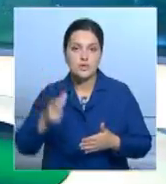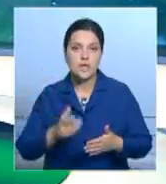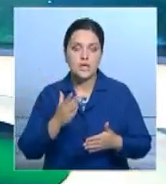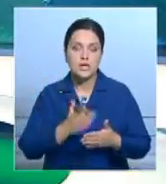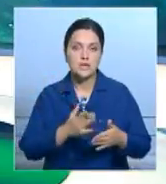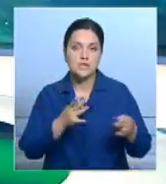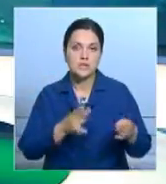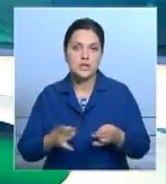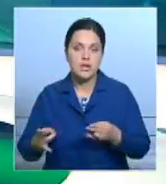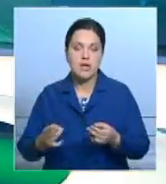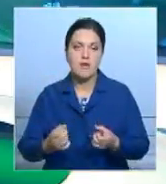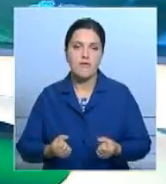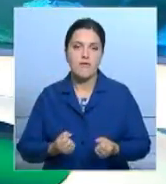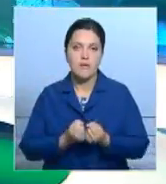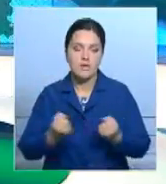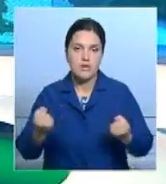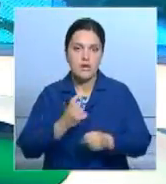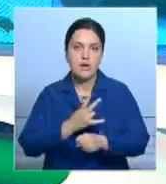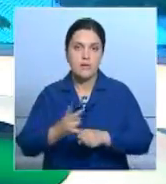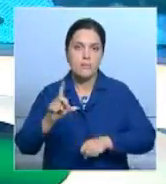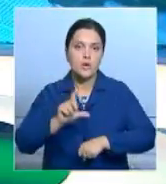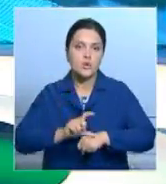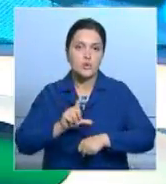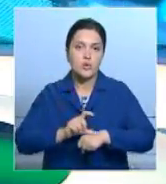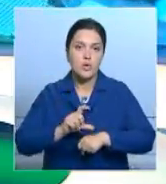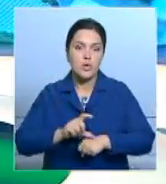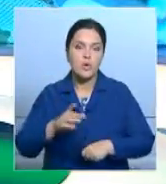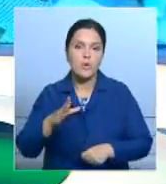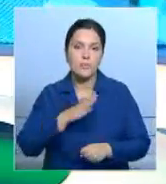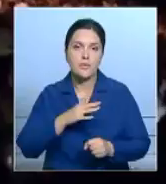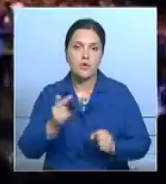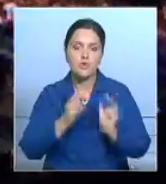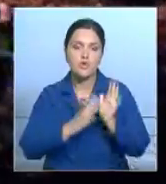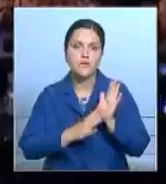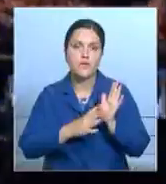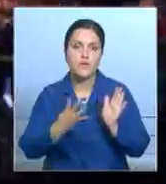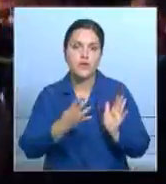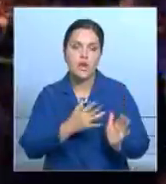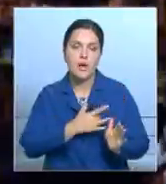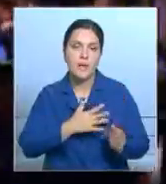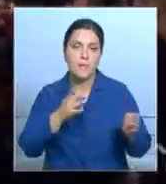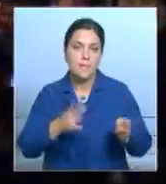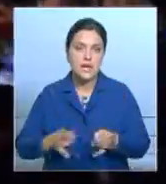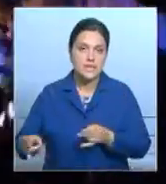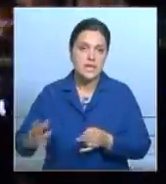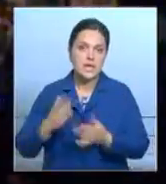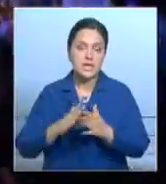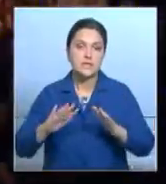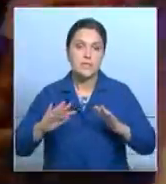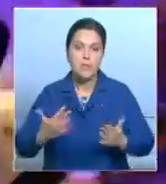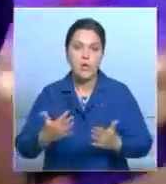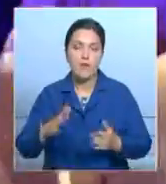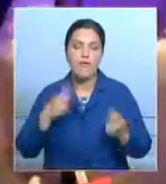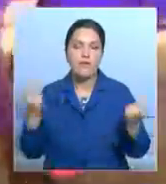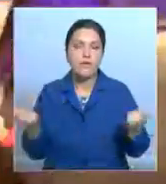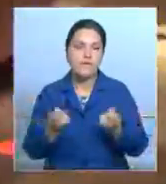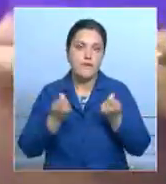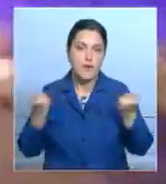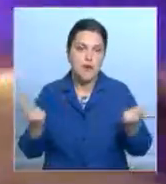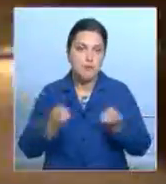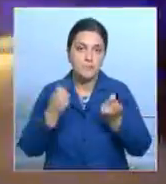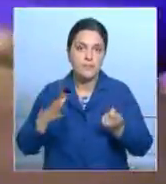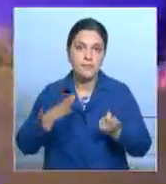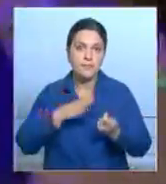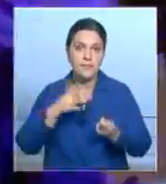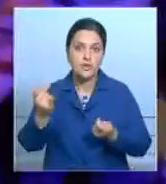жертв взрыва в турецком Газиантепе. Ранее сообщалось о 30 погибших и 94 пострадавших. Напомню, инцидент произошел накануне во время свадьбы,